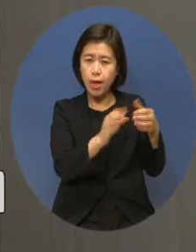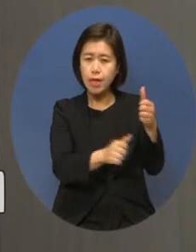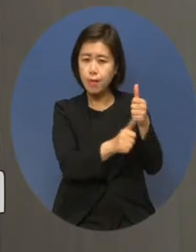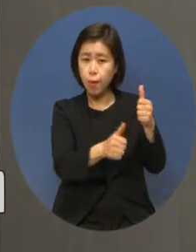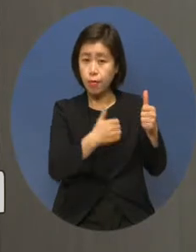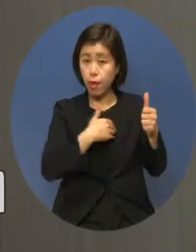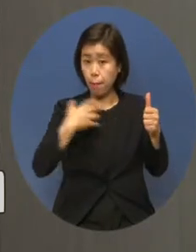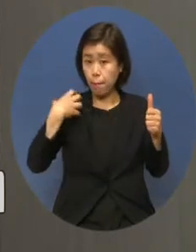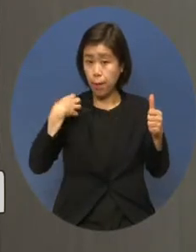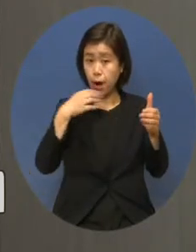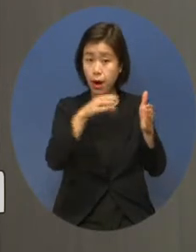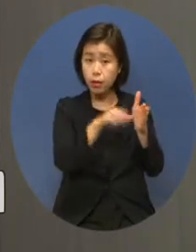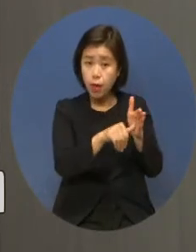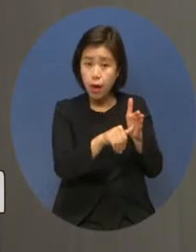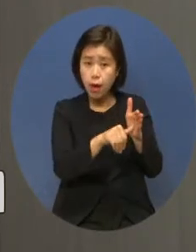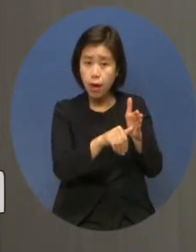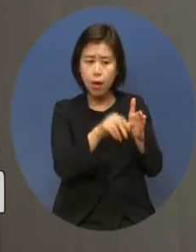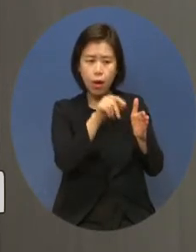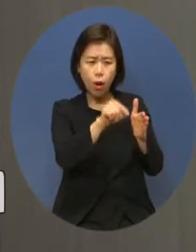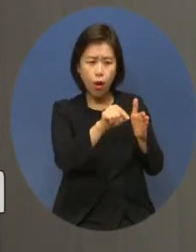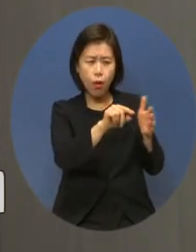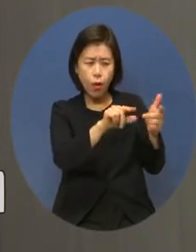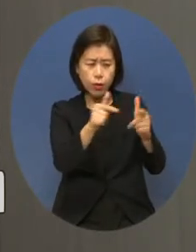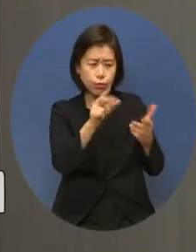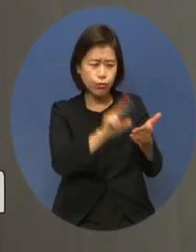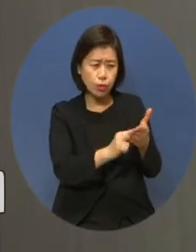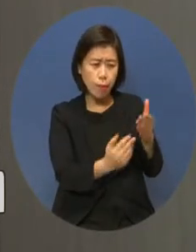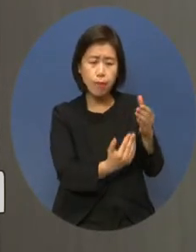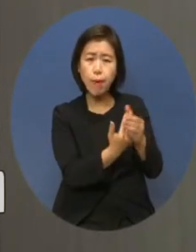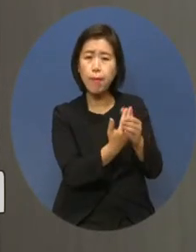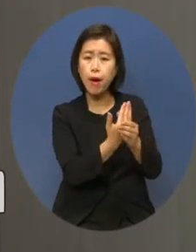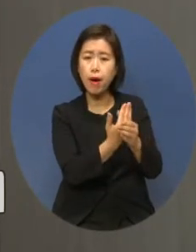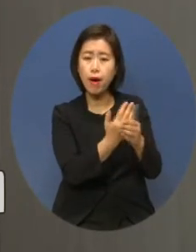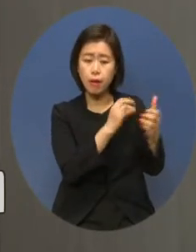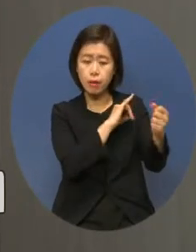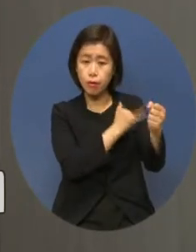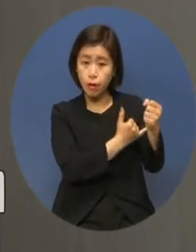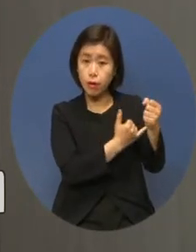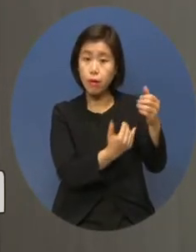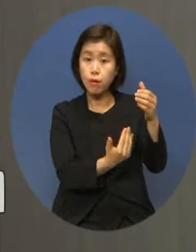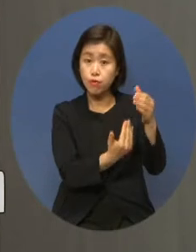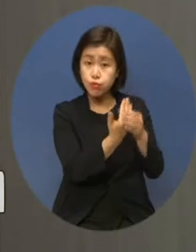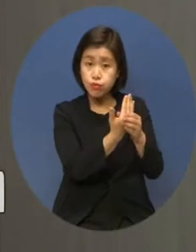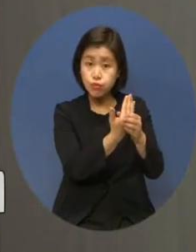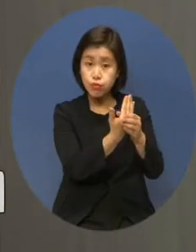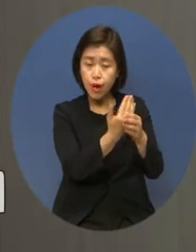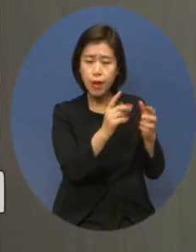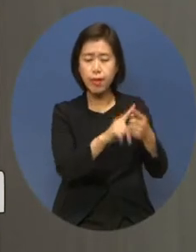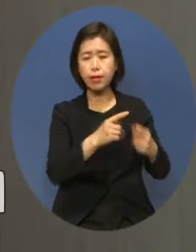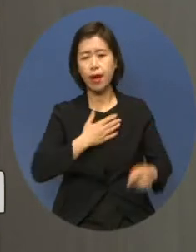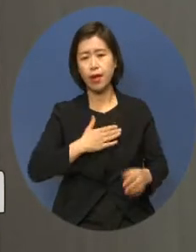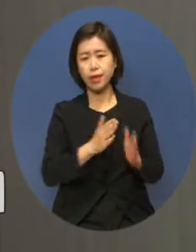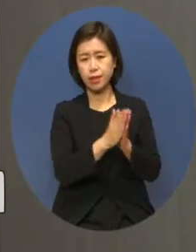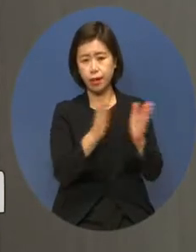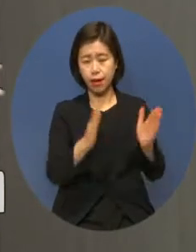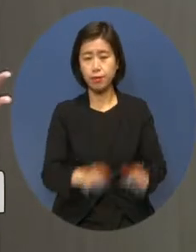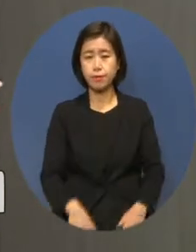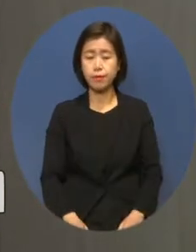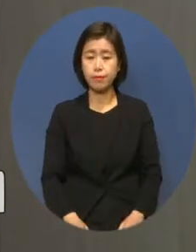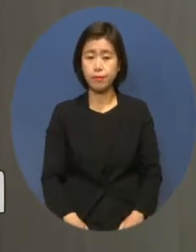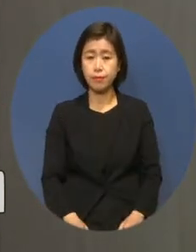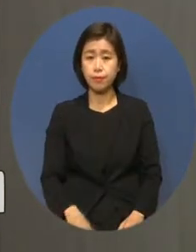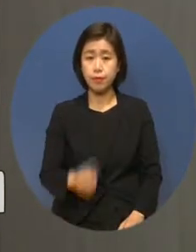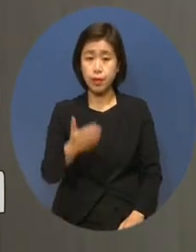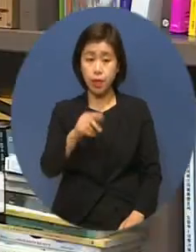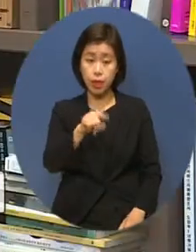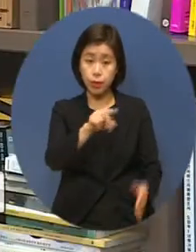그 안에서 이제 그 내부 고발을 통한 인권침해 문제가 이제 불거지게 되었고 근데 놀랍게도 그 문제를